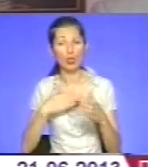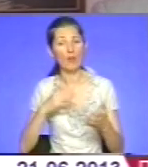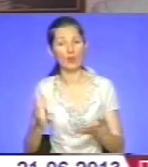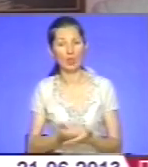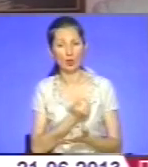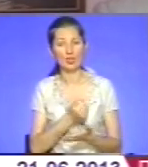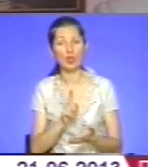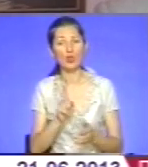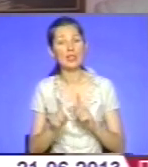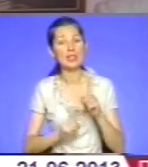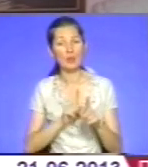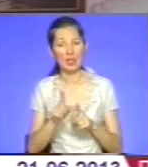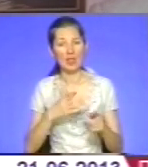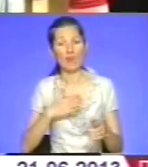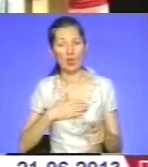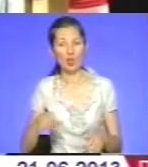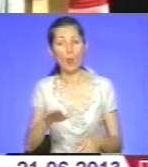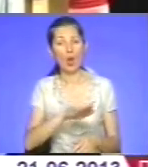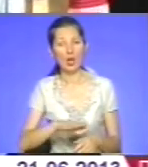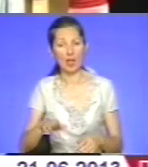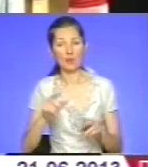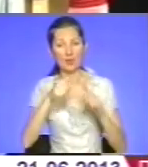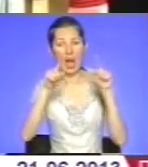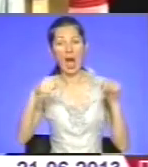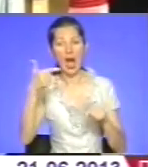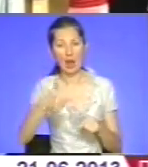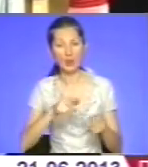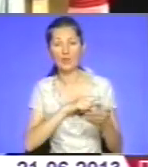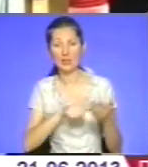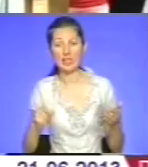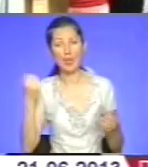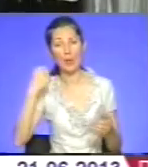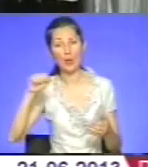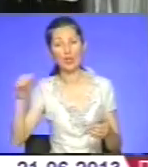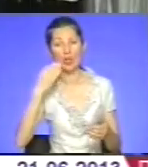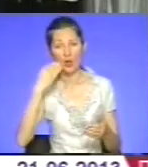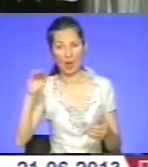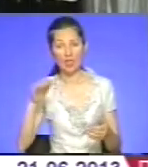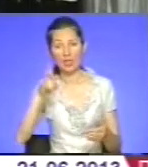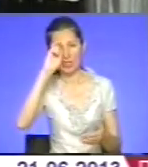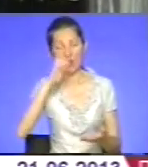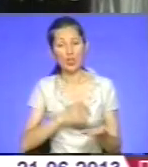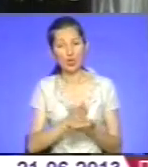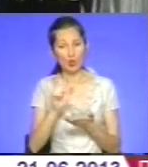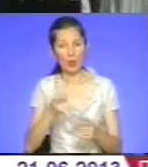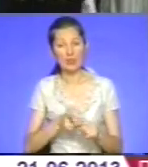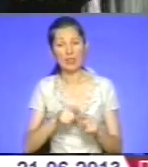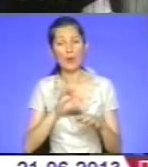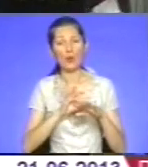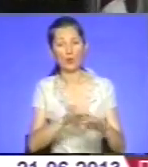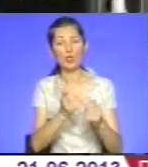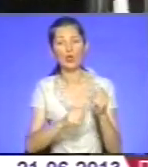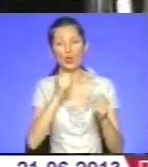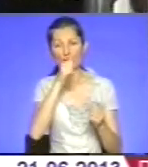от дещо змінити в нашому краї. Грамотами відзначили переможців конкурсу «Кращий державний службовець», який проводять щорічно. Люди